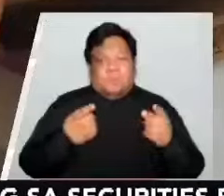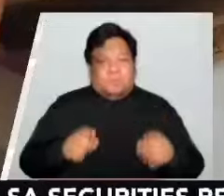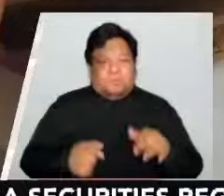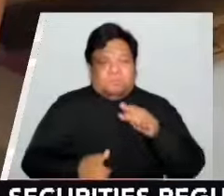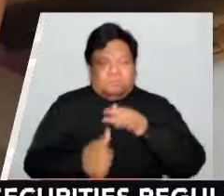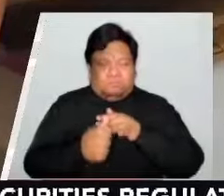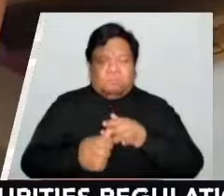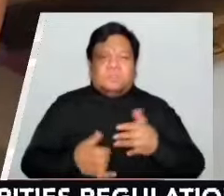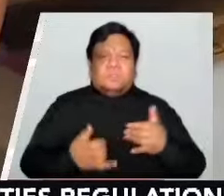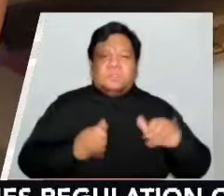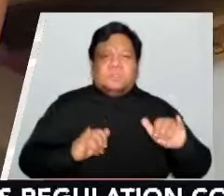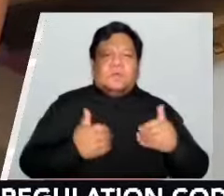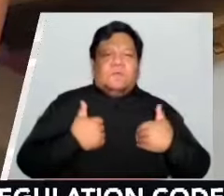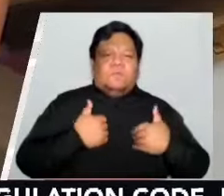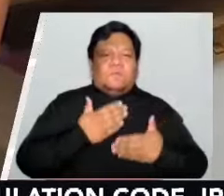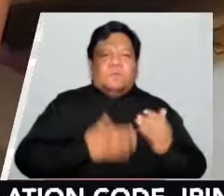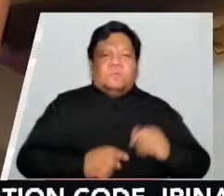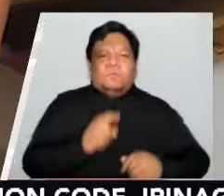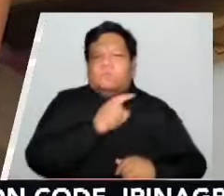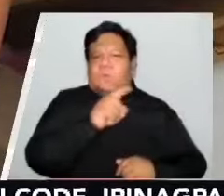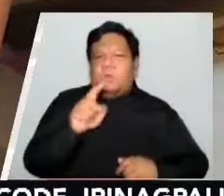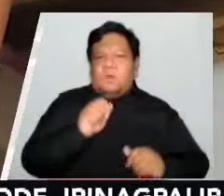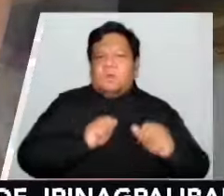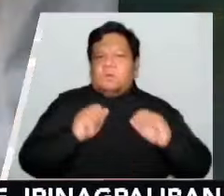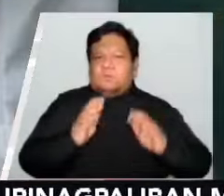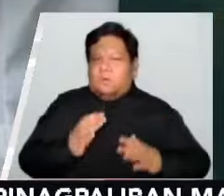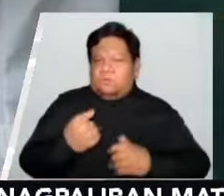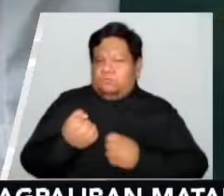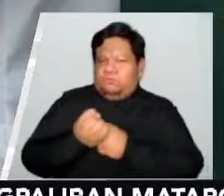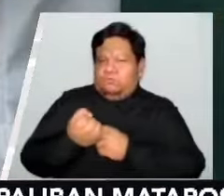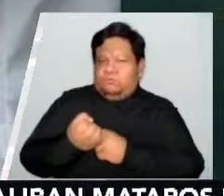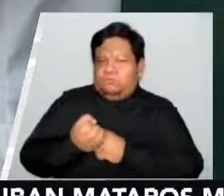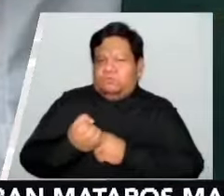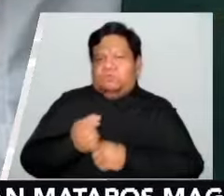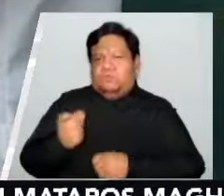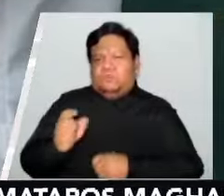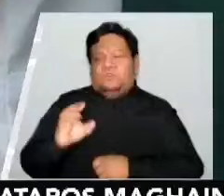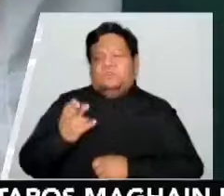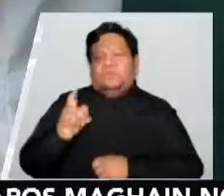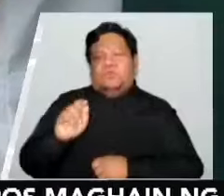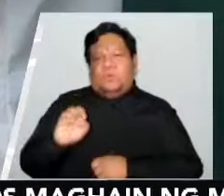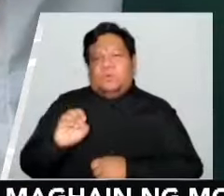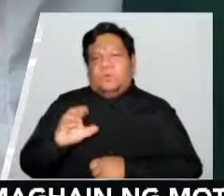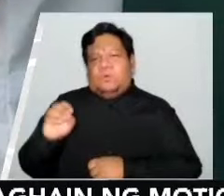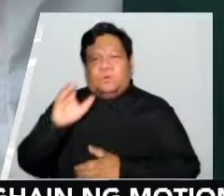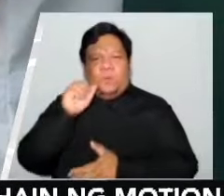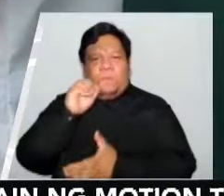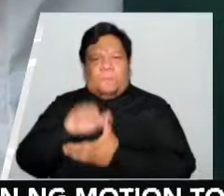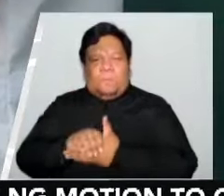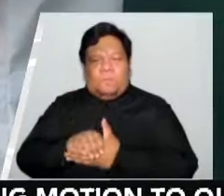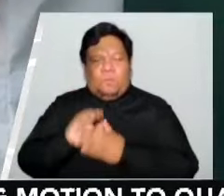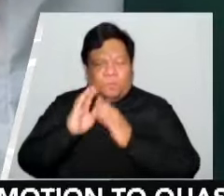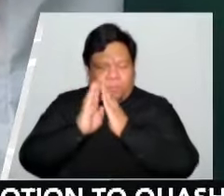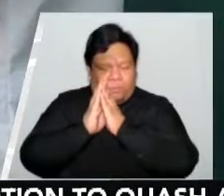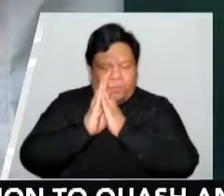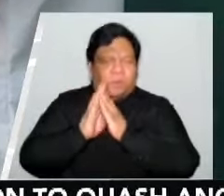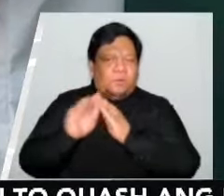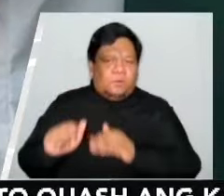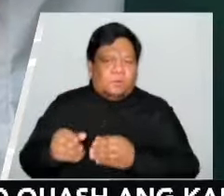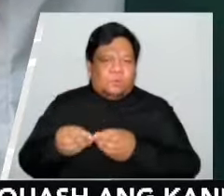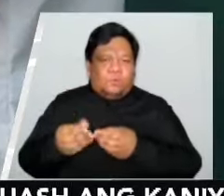nerry at shito ang ilang kapwa celebrities dasal nila malampasan ang mag-asawa ang kinakaharap na hamon